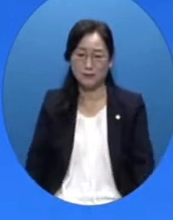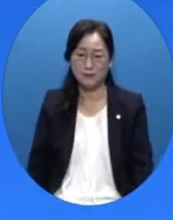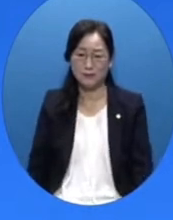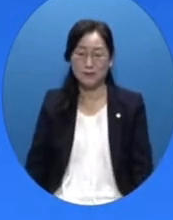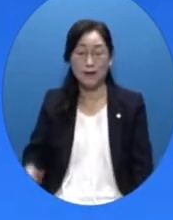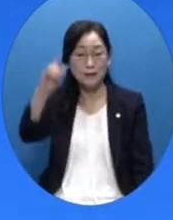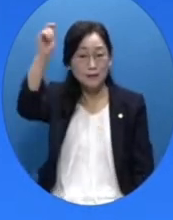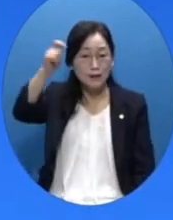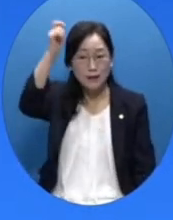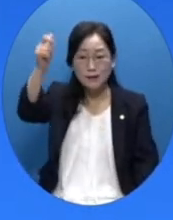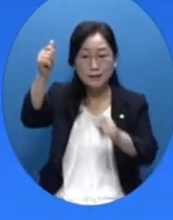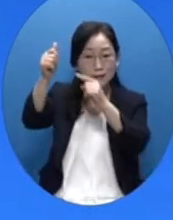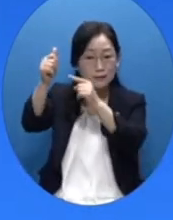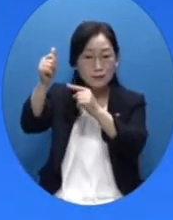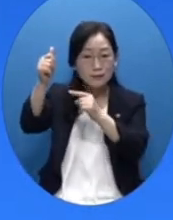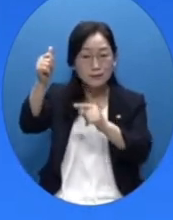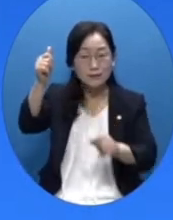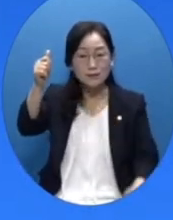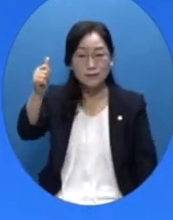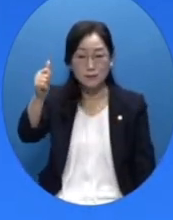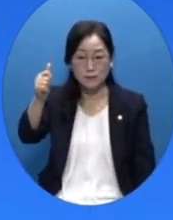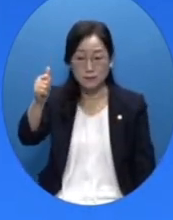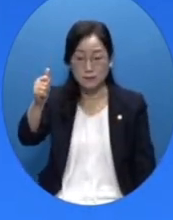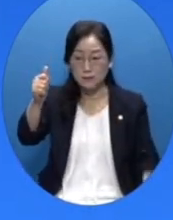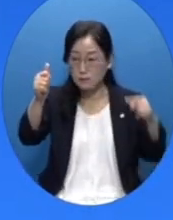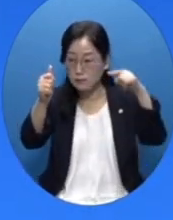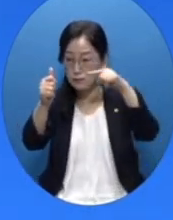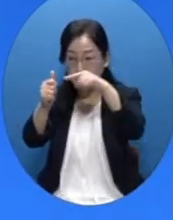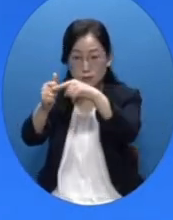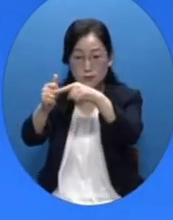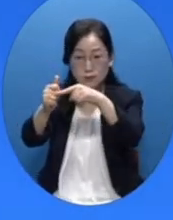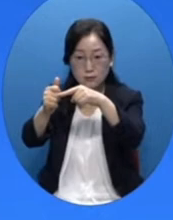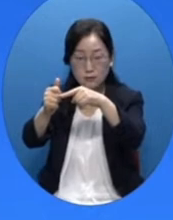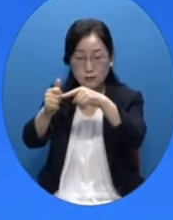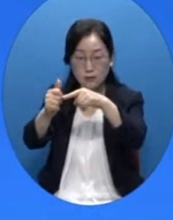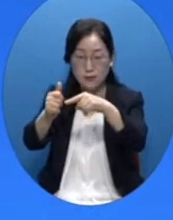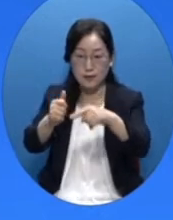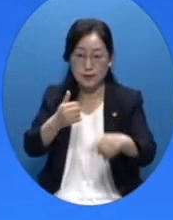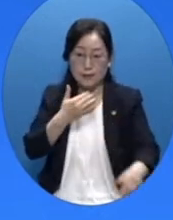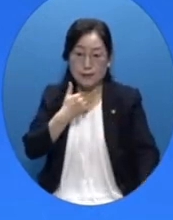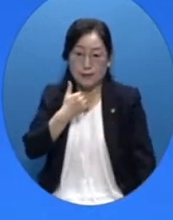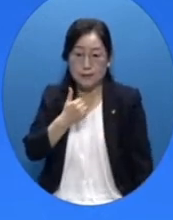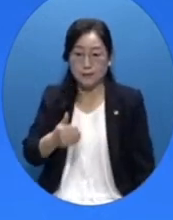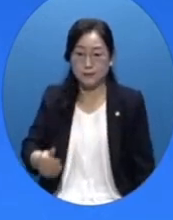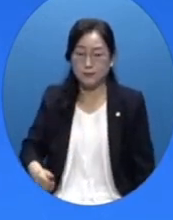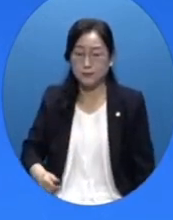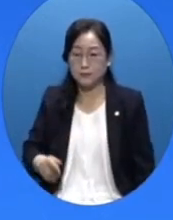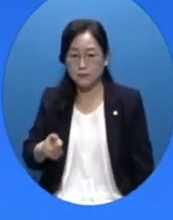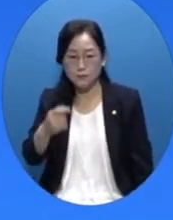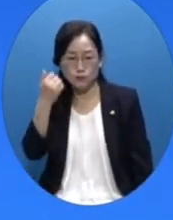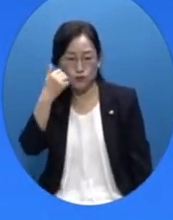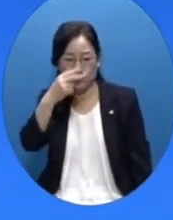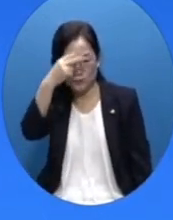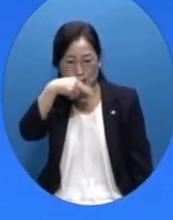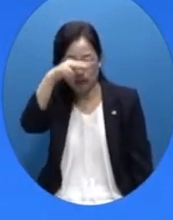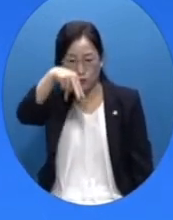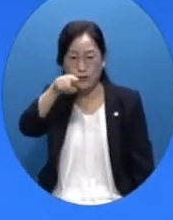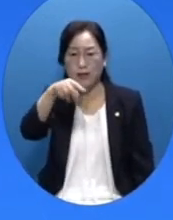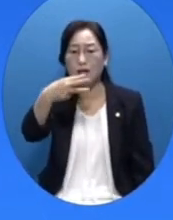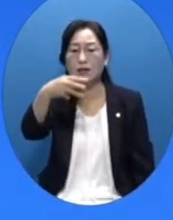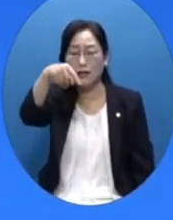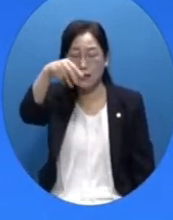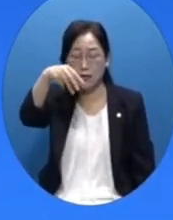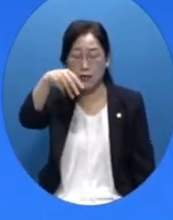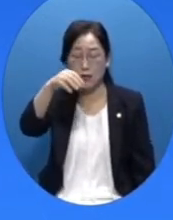다시 자기를 죽이려는 사랑 얼핏 p 하여서 적국인